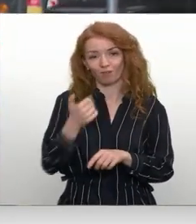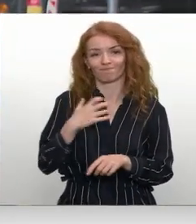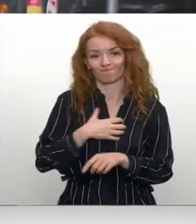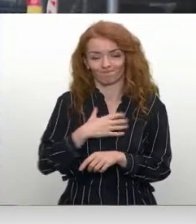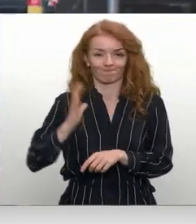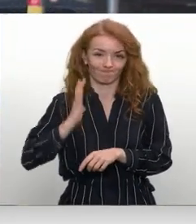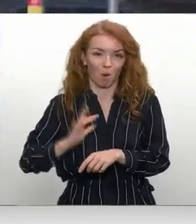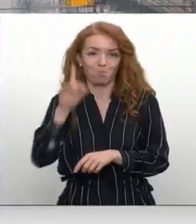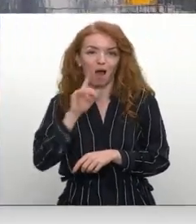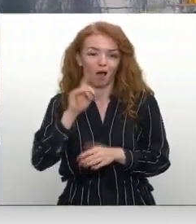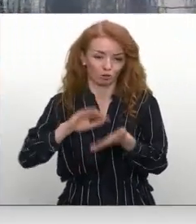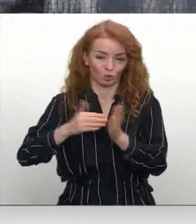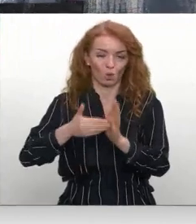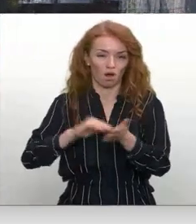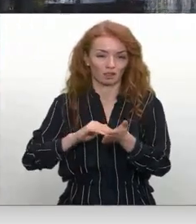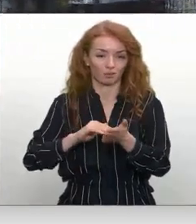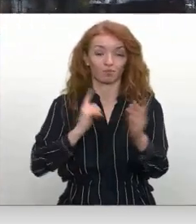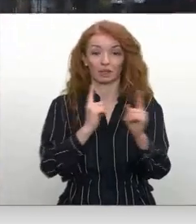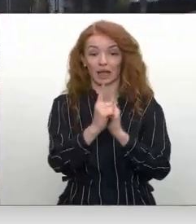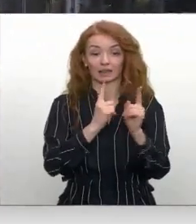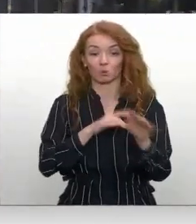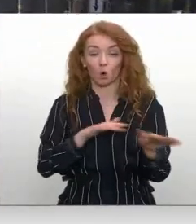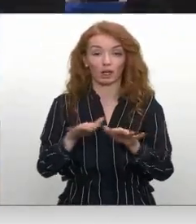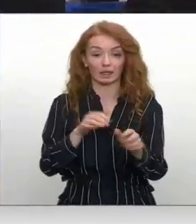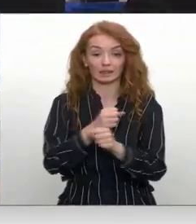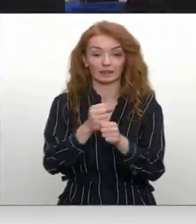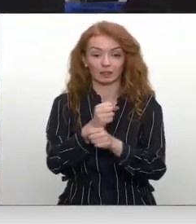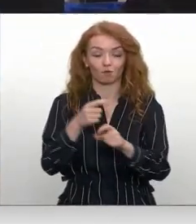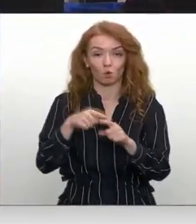dzīvot tādā pagaidu situācijā. Satiksmes organizācija